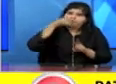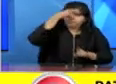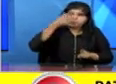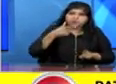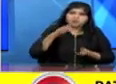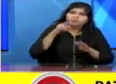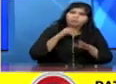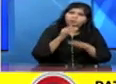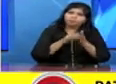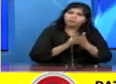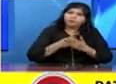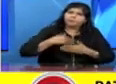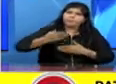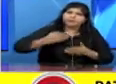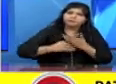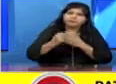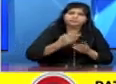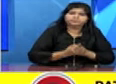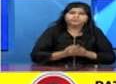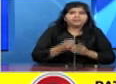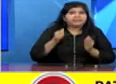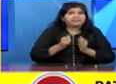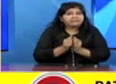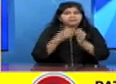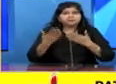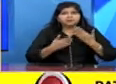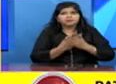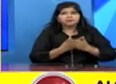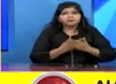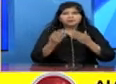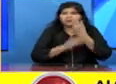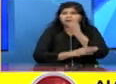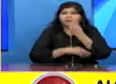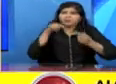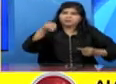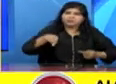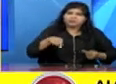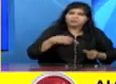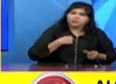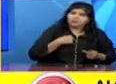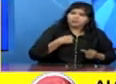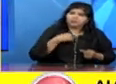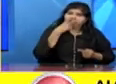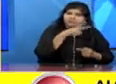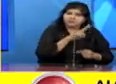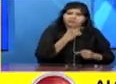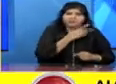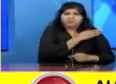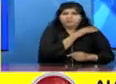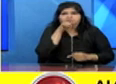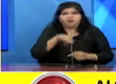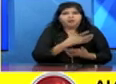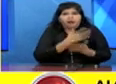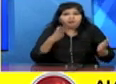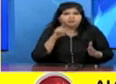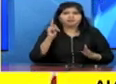से बाहर निकालेगा। साथ साथ गरीबों के प्रति हमारी संवेदनाएं और अधिक